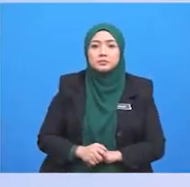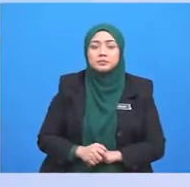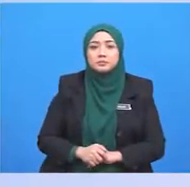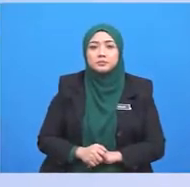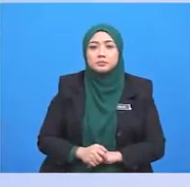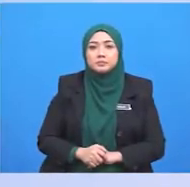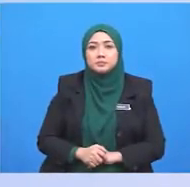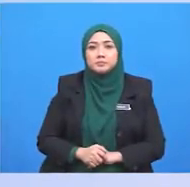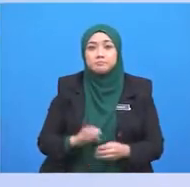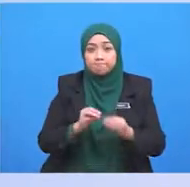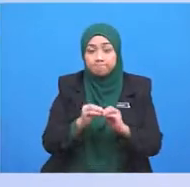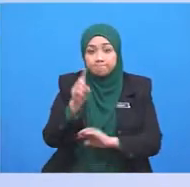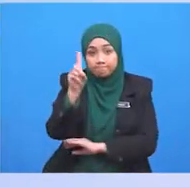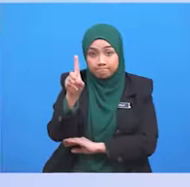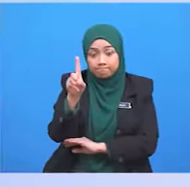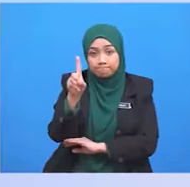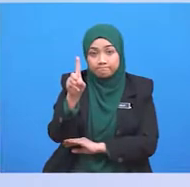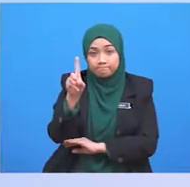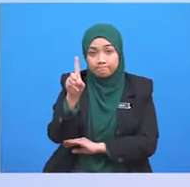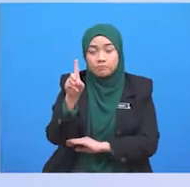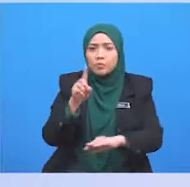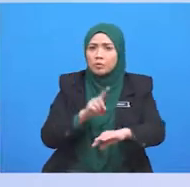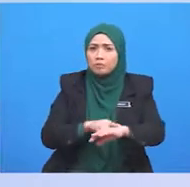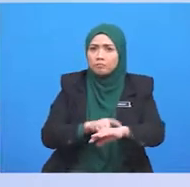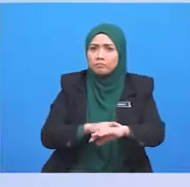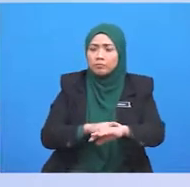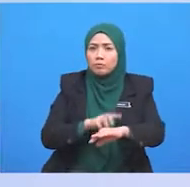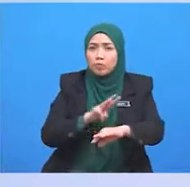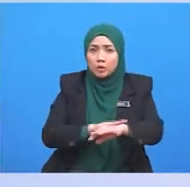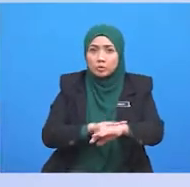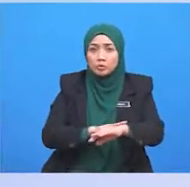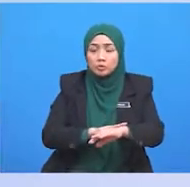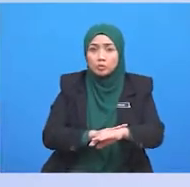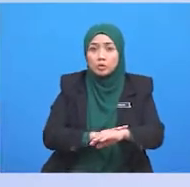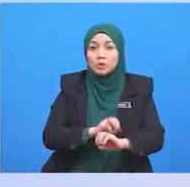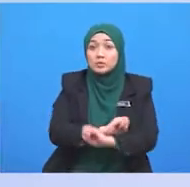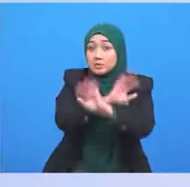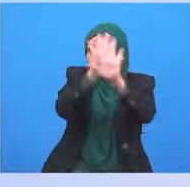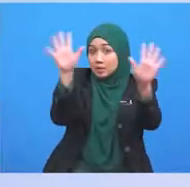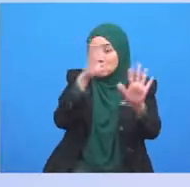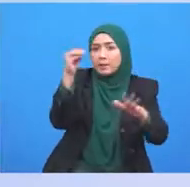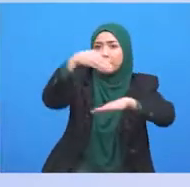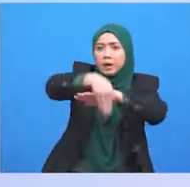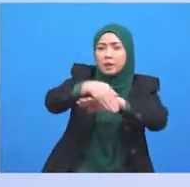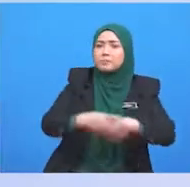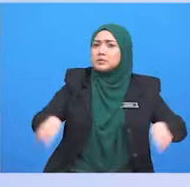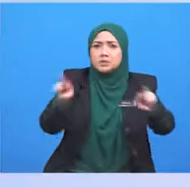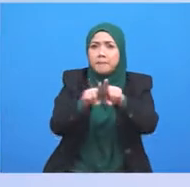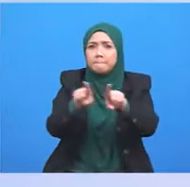Pertama, equinox ialah waktu siang dan malam adalah sama panjang di semua tempat, sama ada di hemisfera